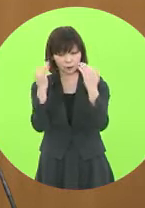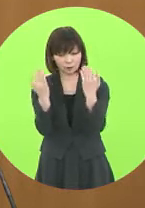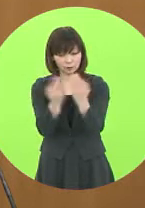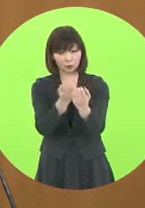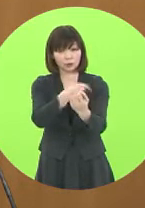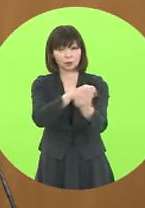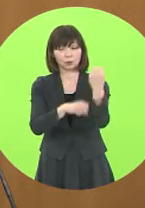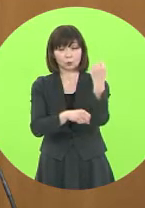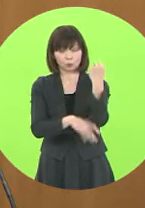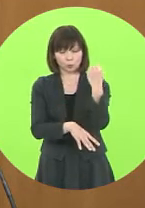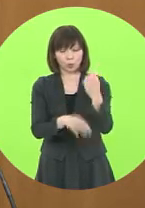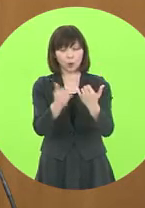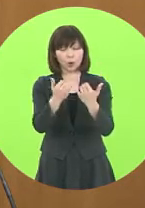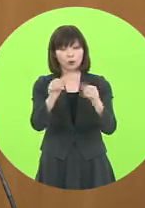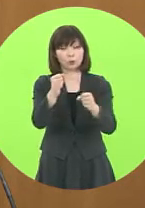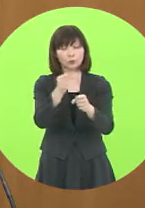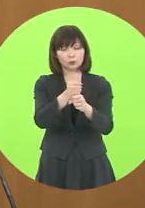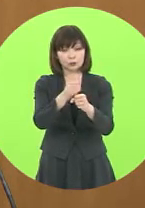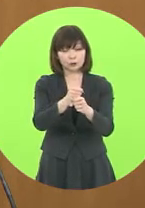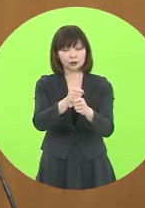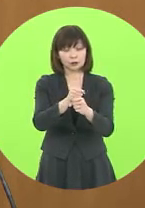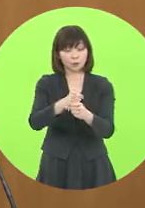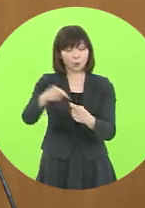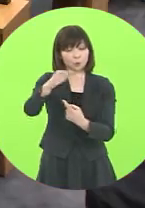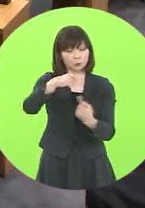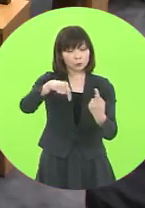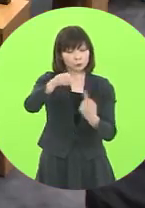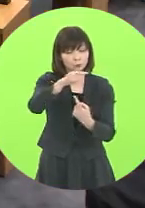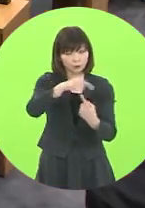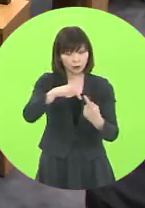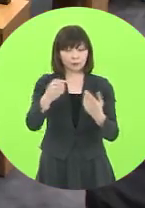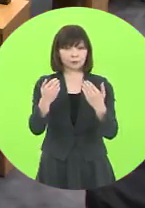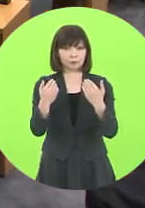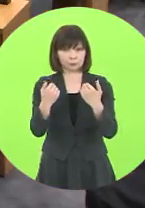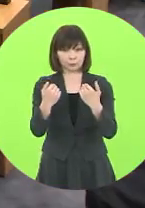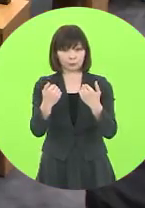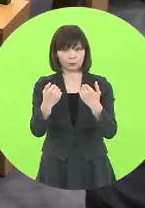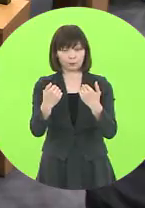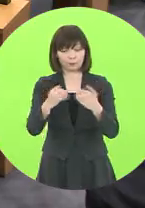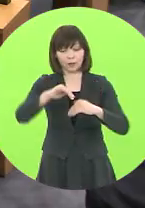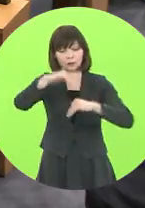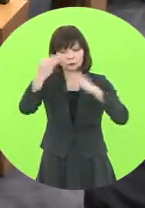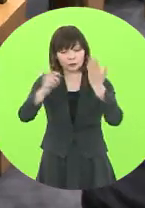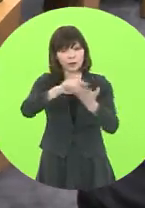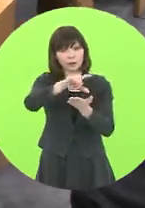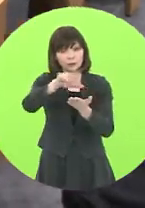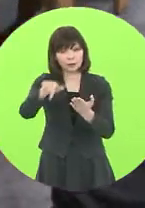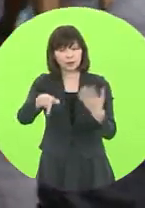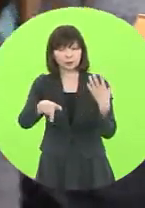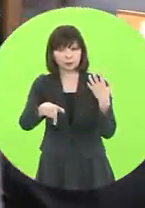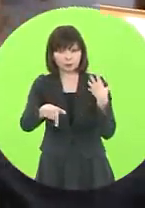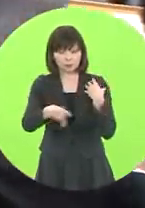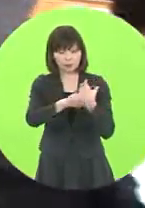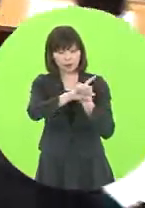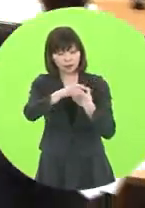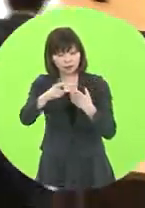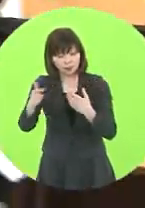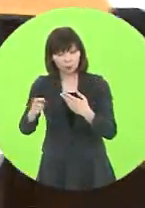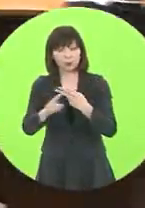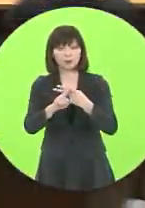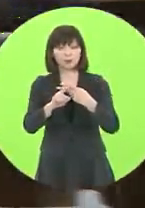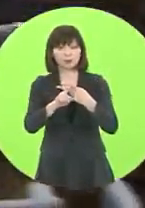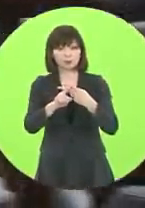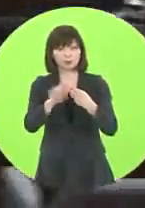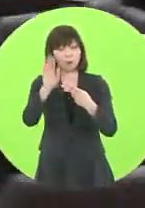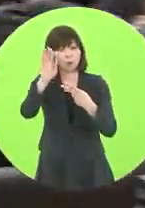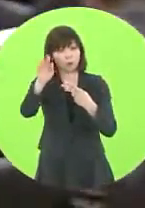である人づくりの好循環を描くことが求められます。また中山間地域が果たしている多面的な機能を今後とも